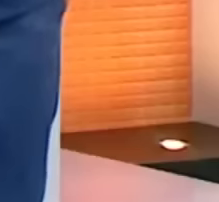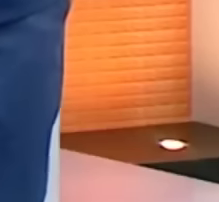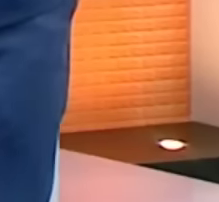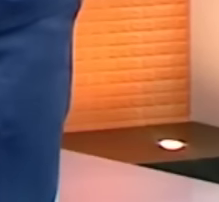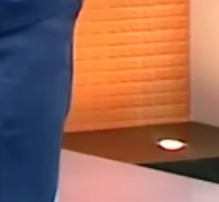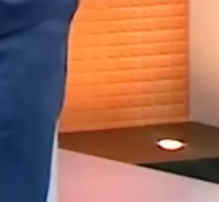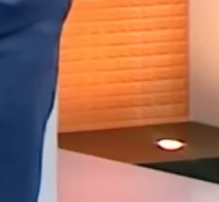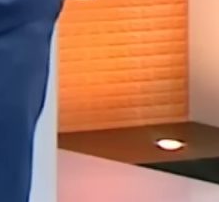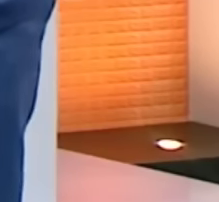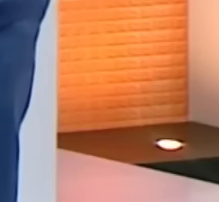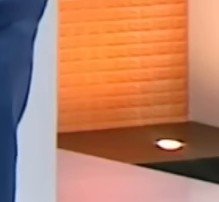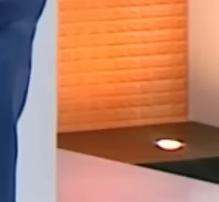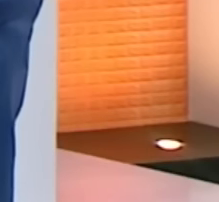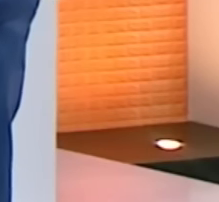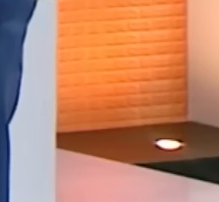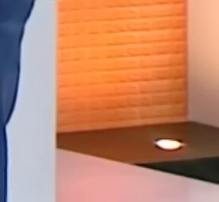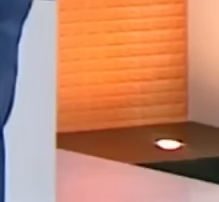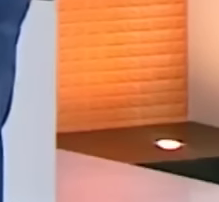www.gmanews.tv